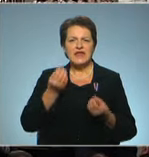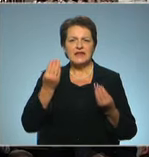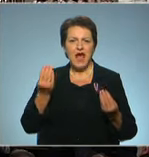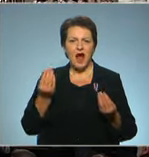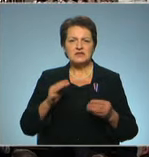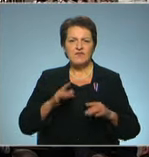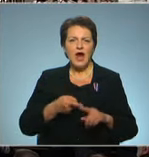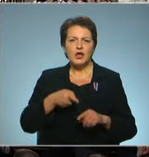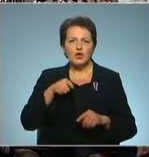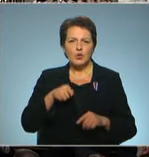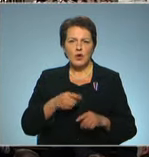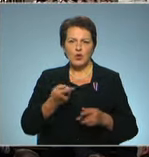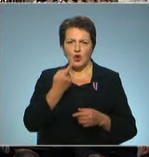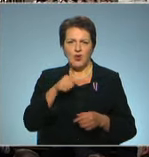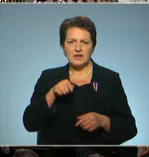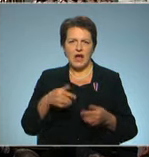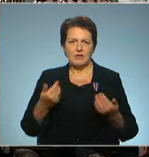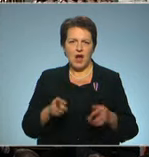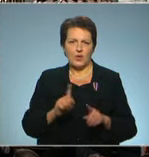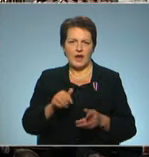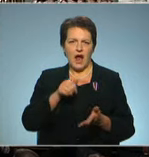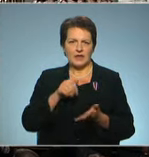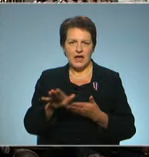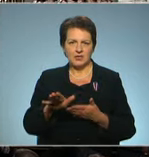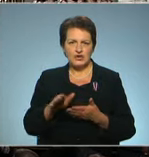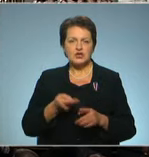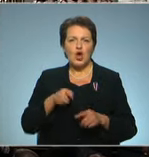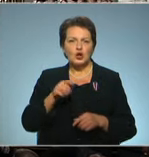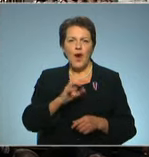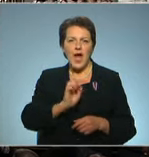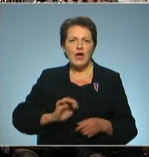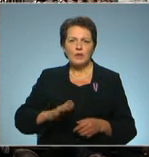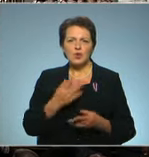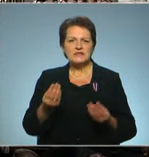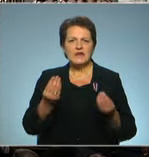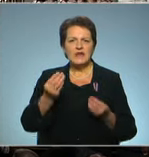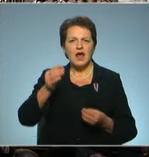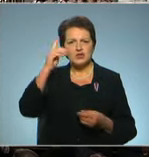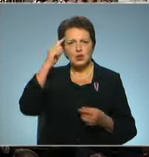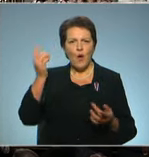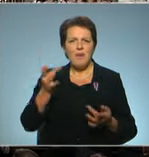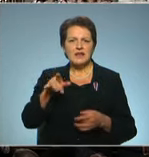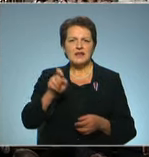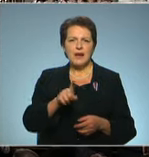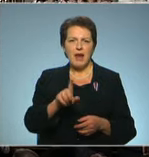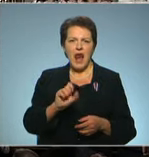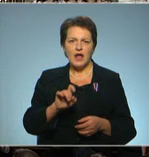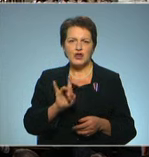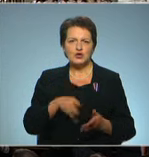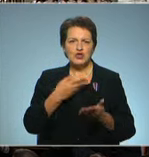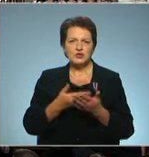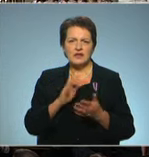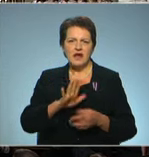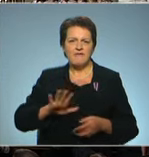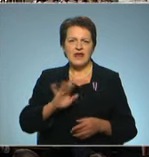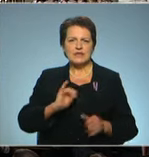to, kura no tiem jau ir atteikusies? To Eiropu, kuras izcilais domātājs Platons uzskatīja, ka valsts ir